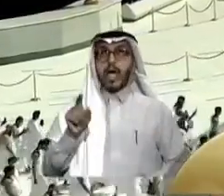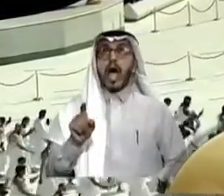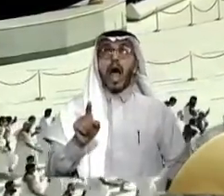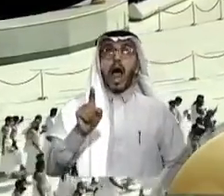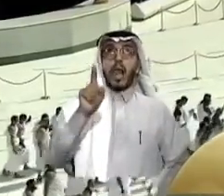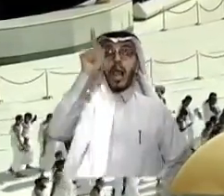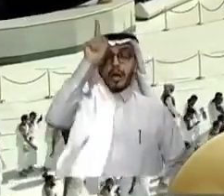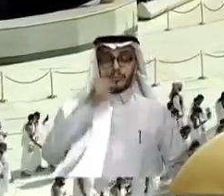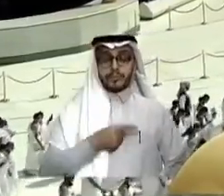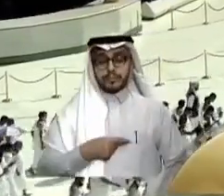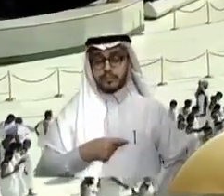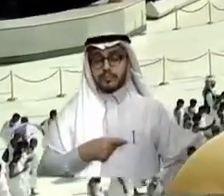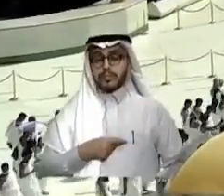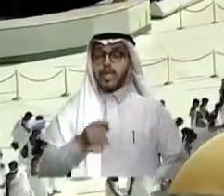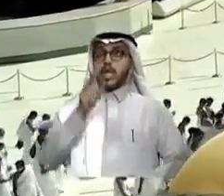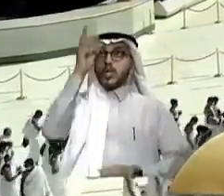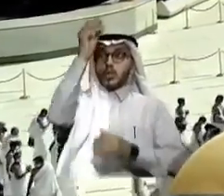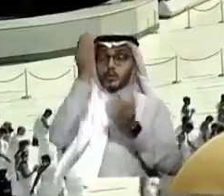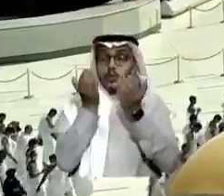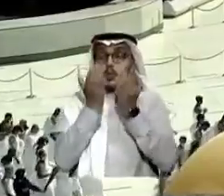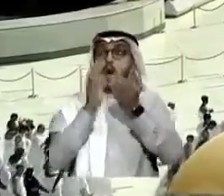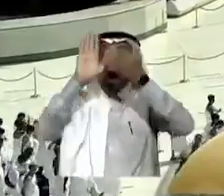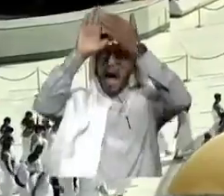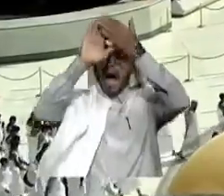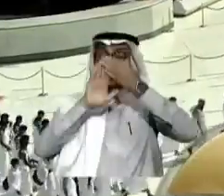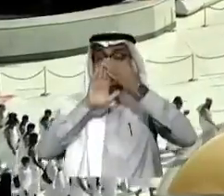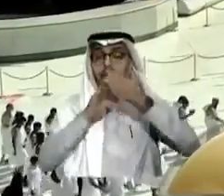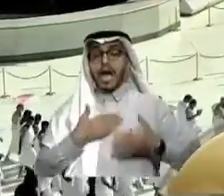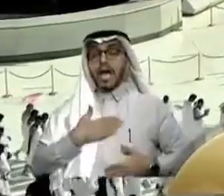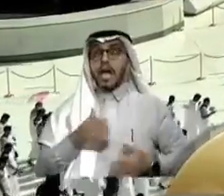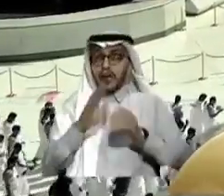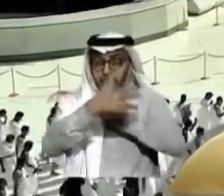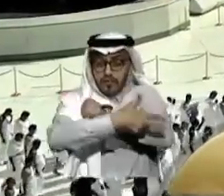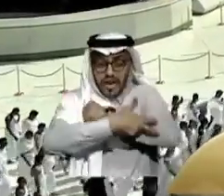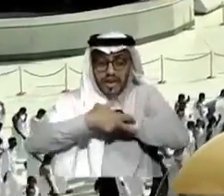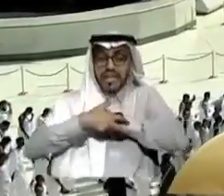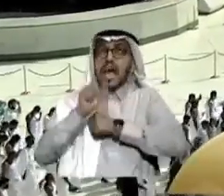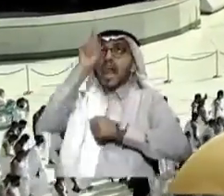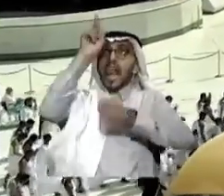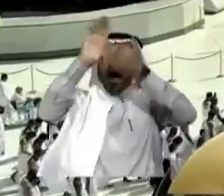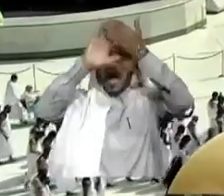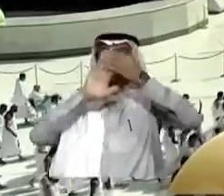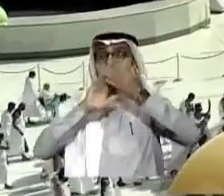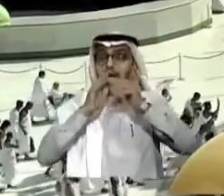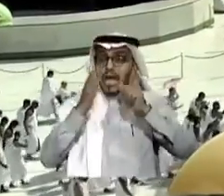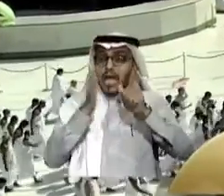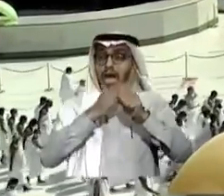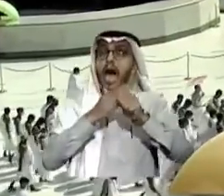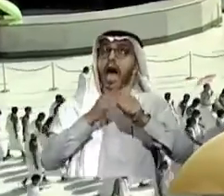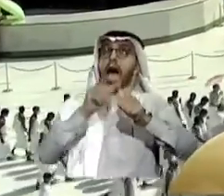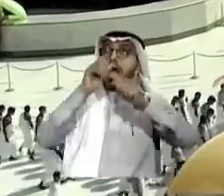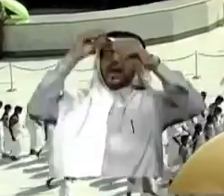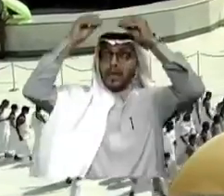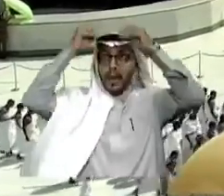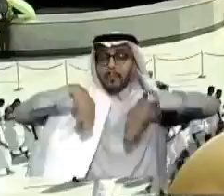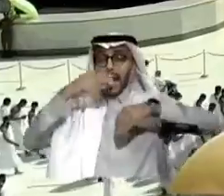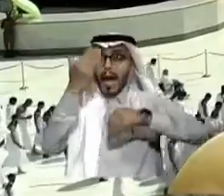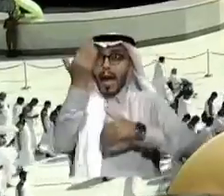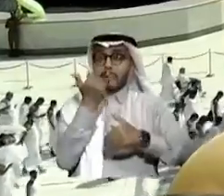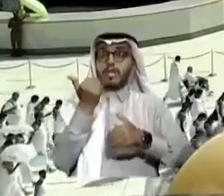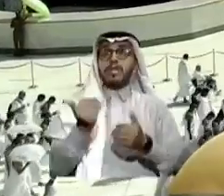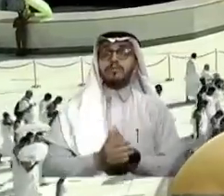الله يغني السائل ويكفي العائل، يبدأ النعمة قبل الاستحقاق،